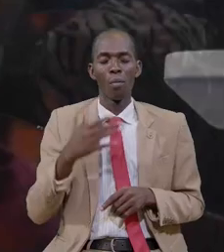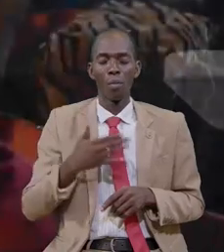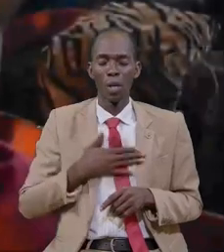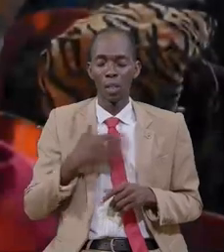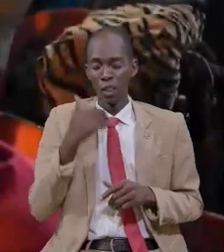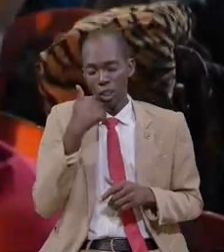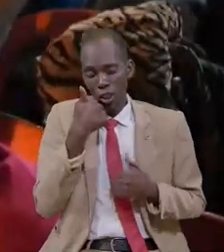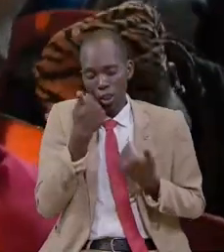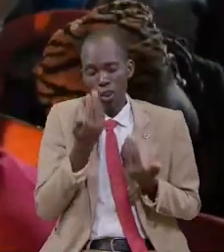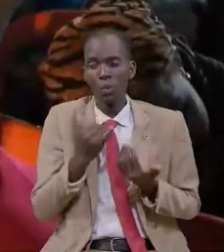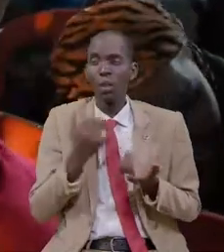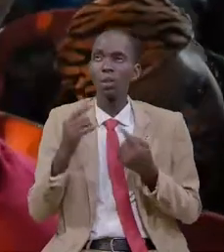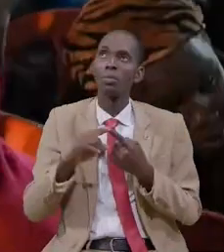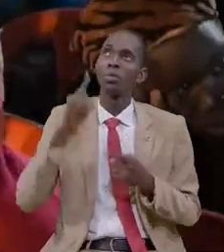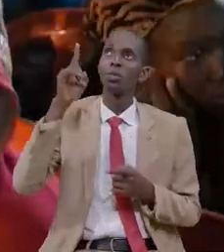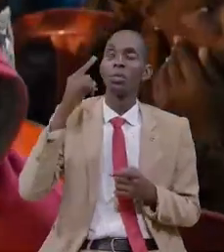De ma honte, je viens.